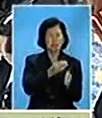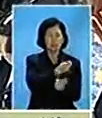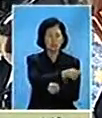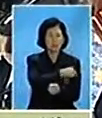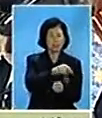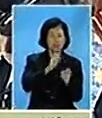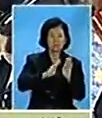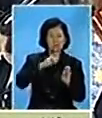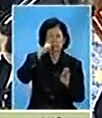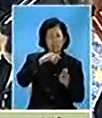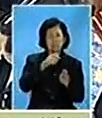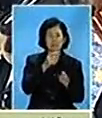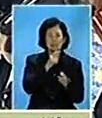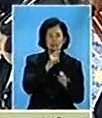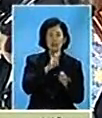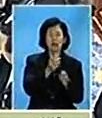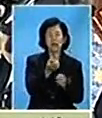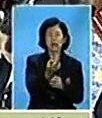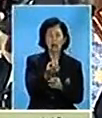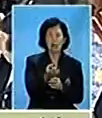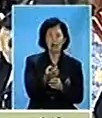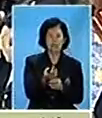ไรนะฮะเขา